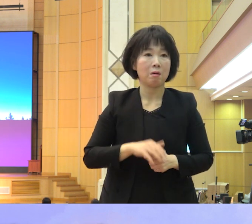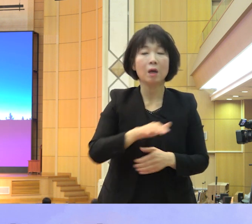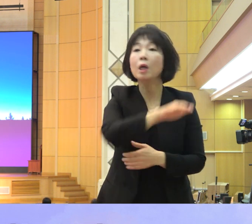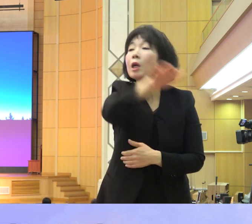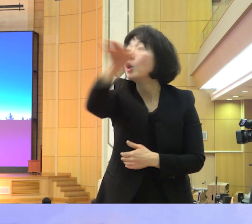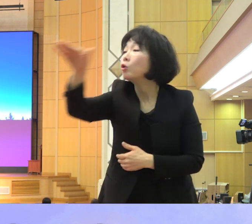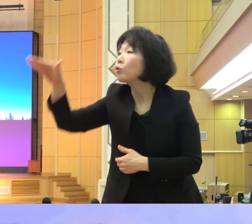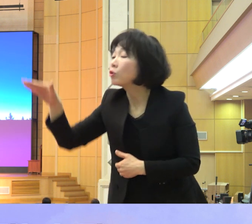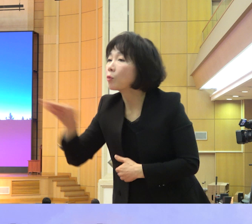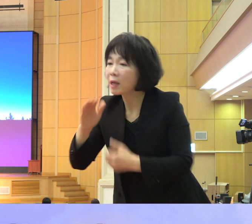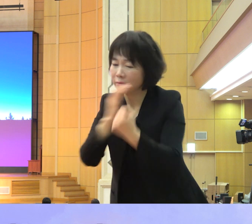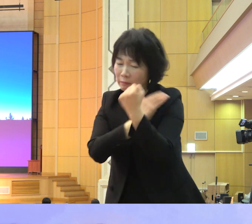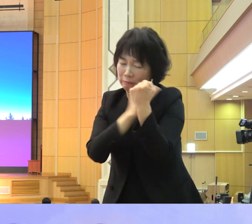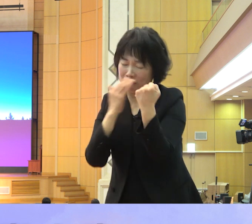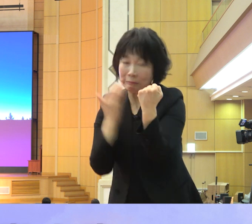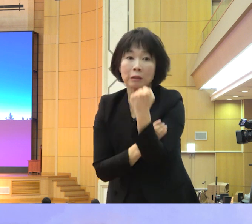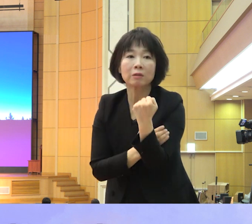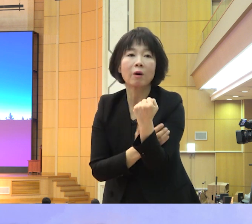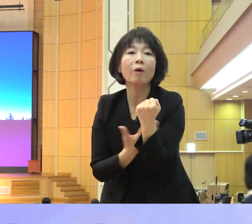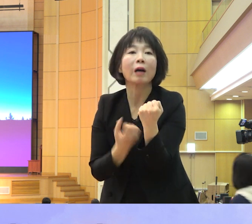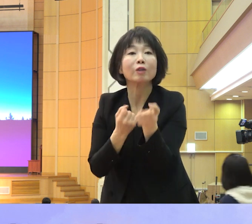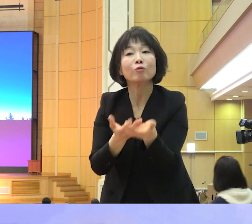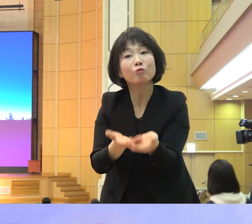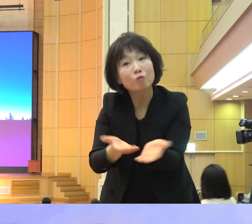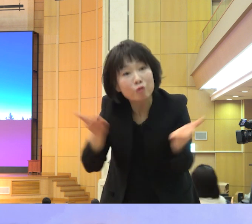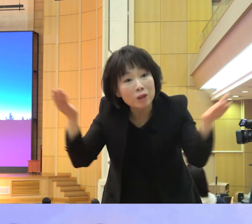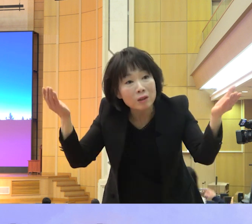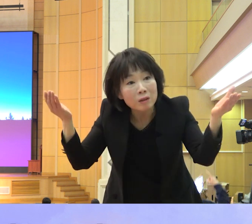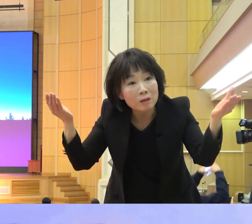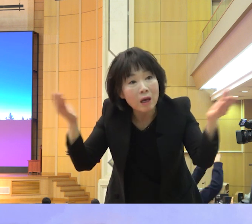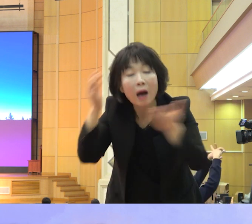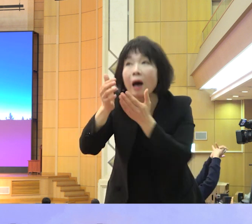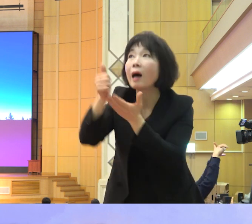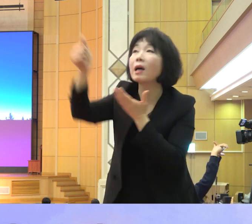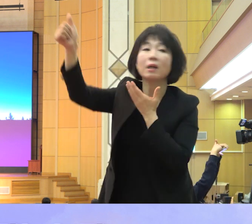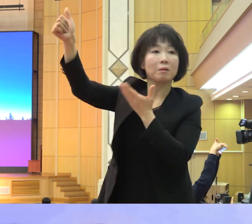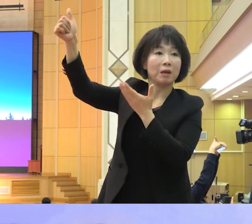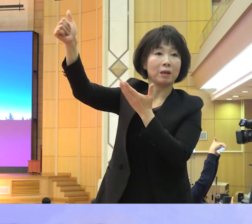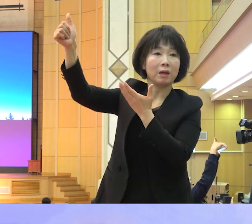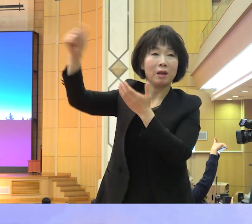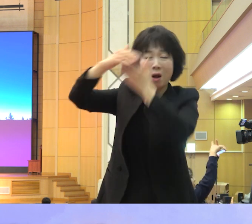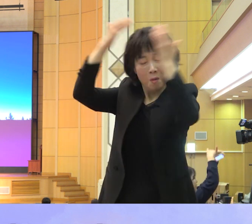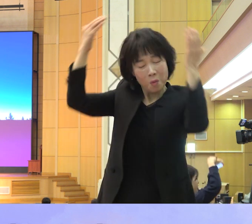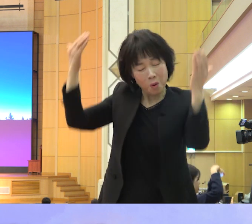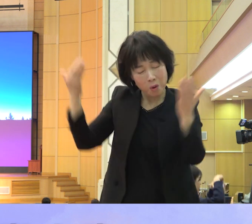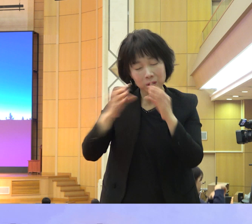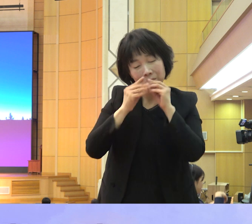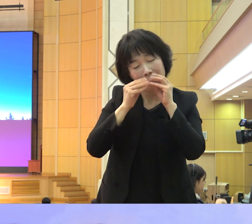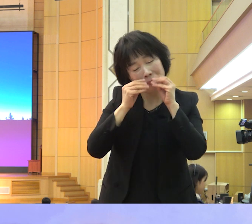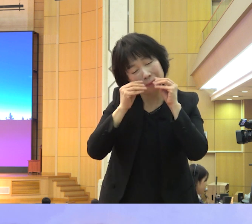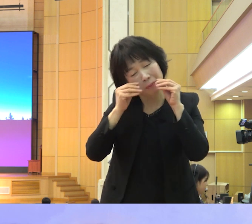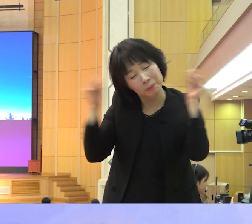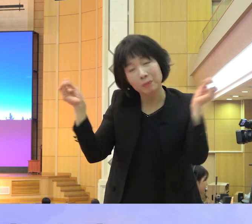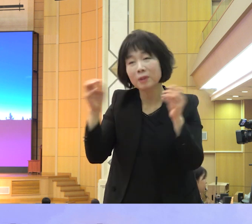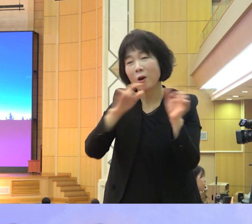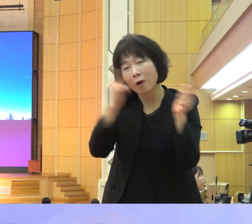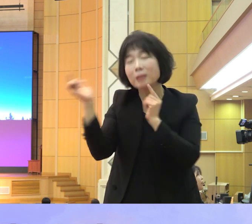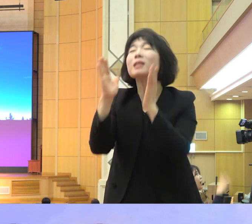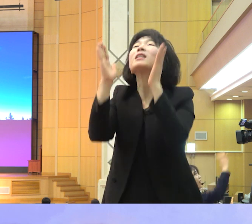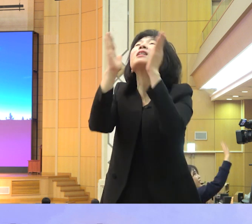우리에게 능력으로 역사하시는 이에게 온갖 무엇을 구하든지